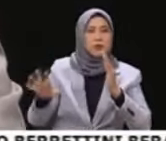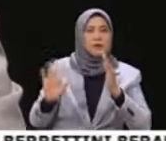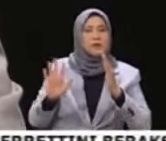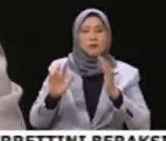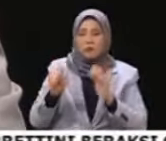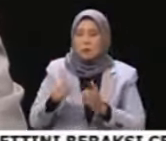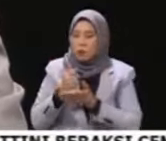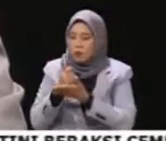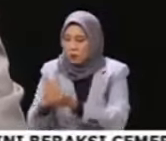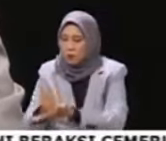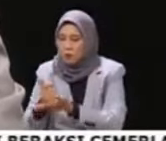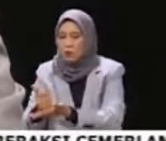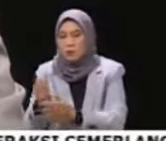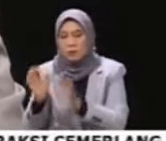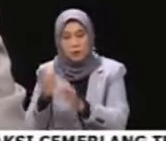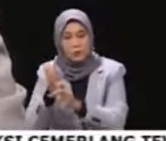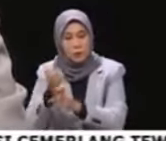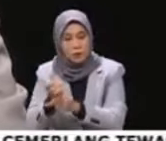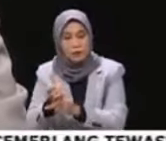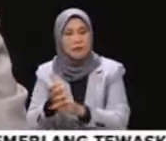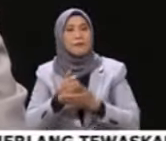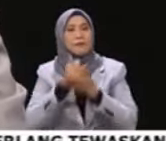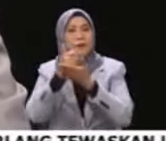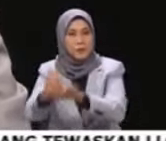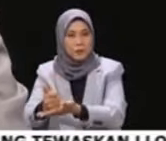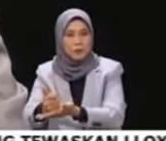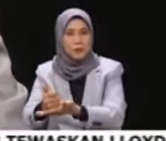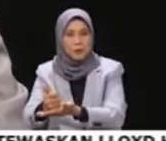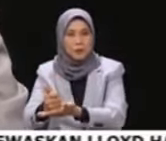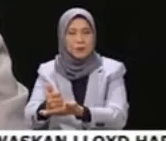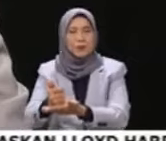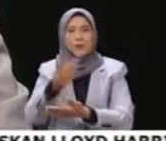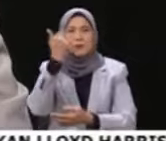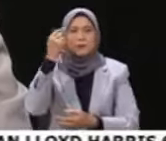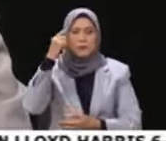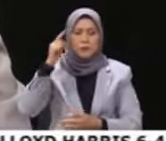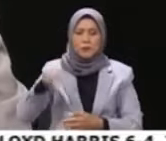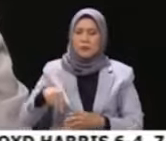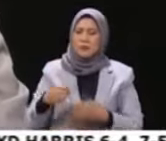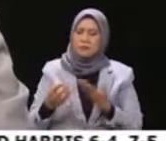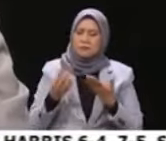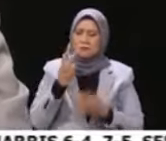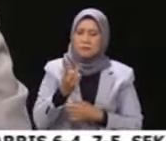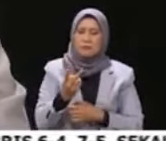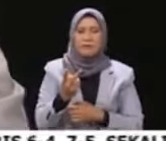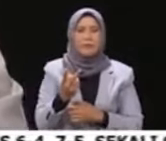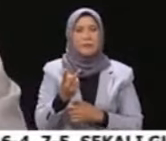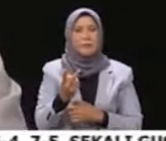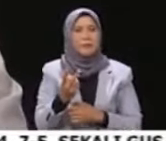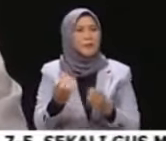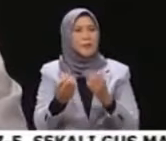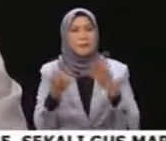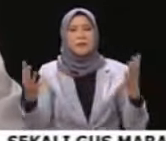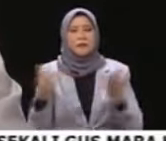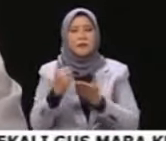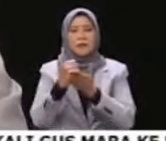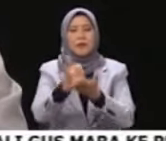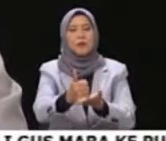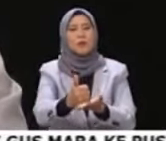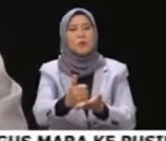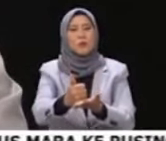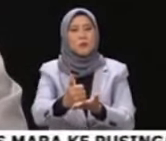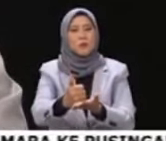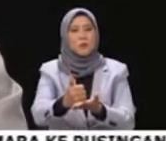susah, kita tolong. Jadi kebetulan pula kadang-kadang ni orang nak tengok, kadang mungkin kita banyak bantu orang